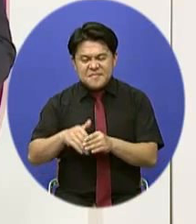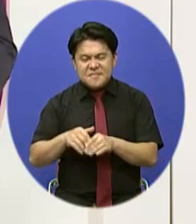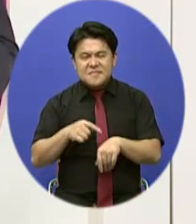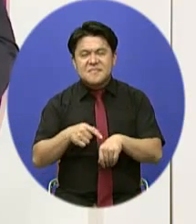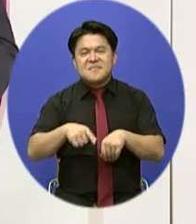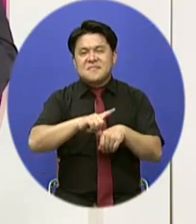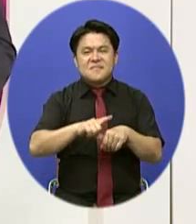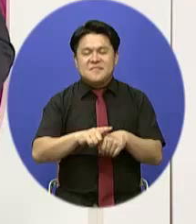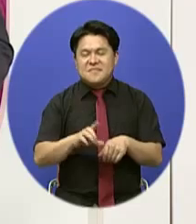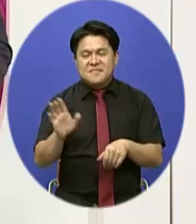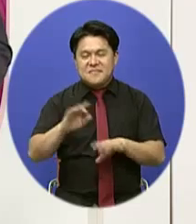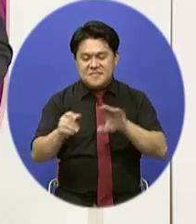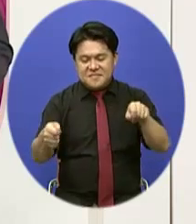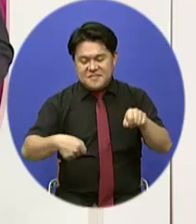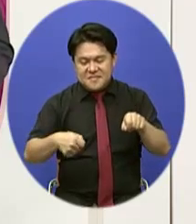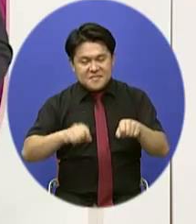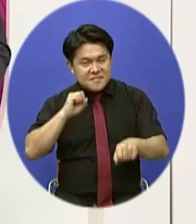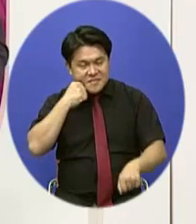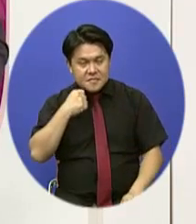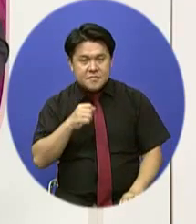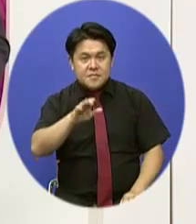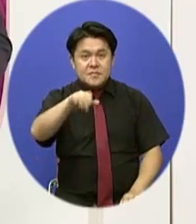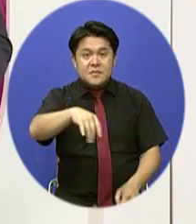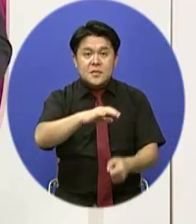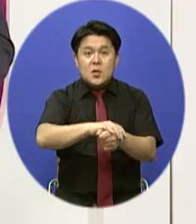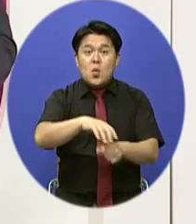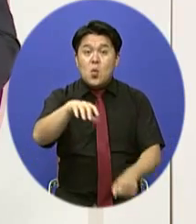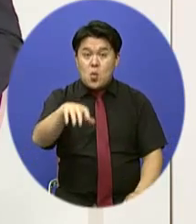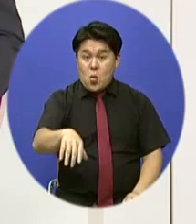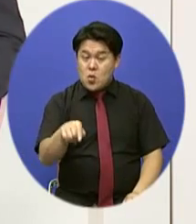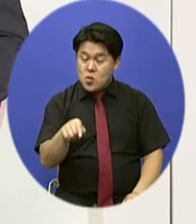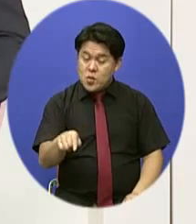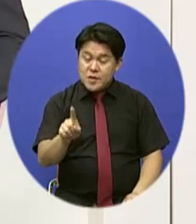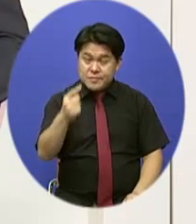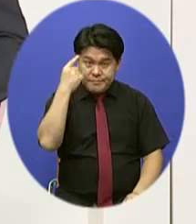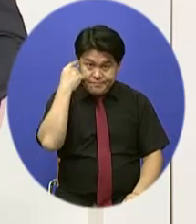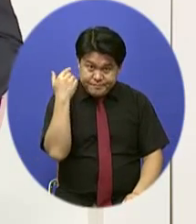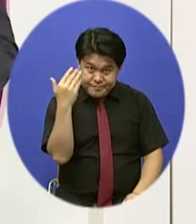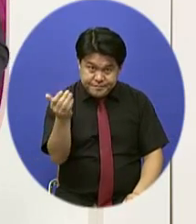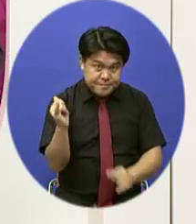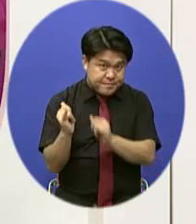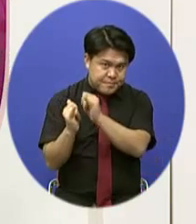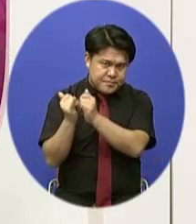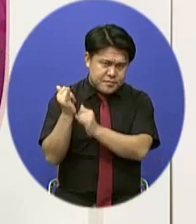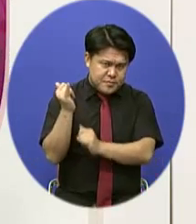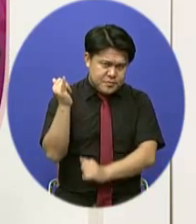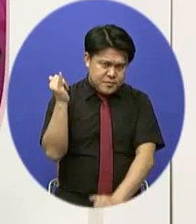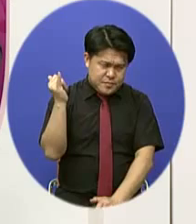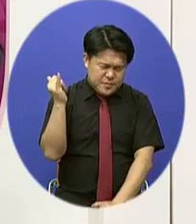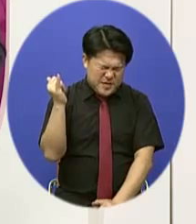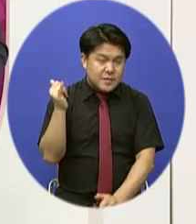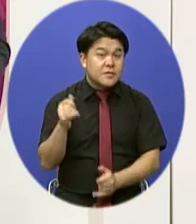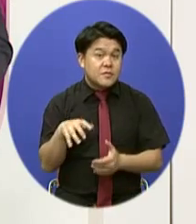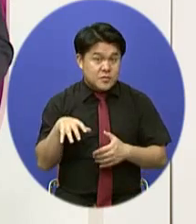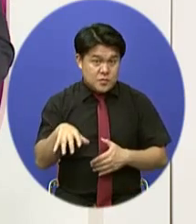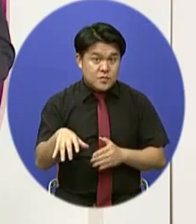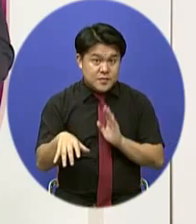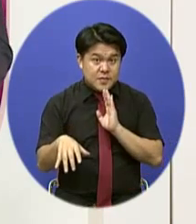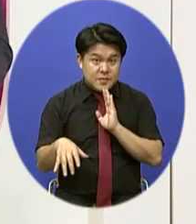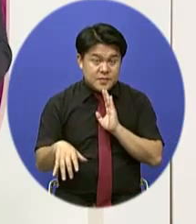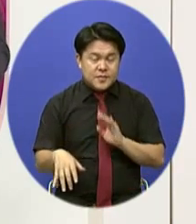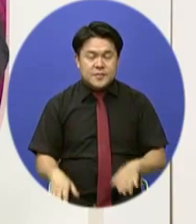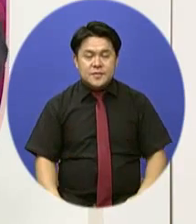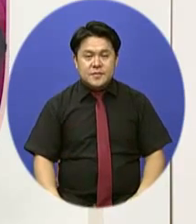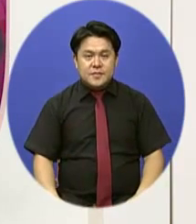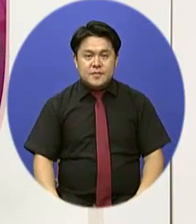됩니다. 아, 맞아요. 아버님 예. 경주 하면은 예. 우리 역사의 고장 아니겠습니까? 예. 이제